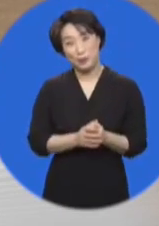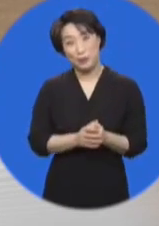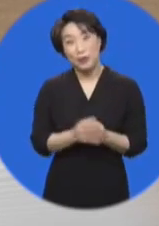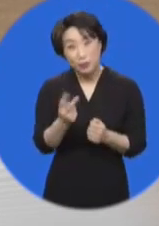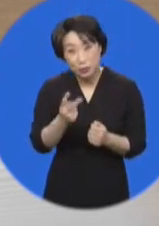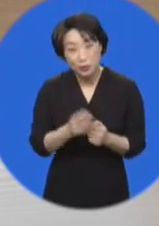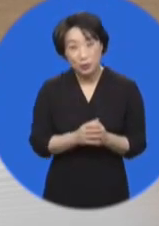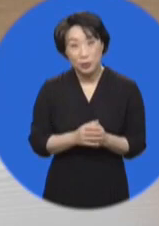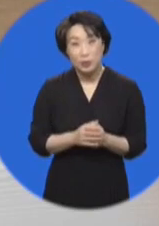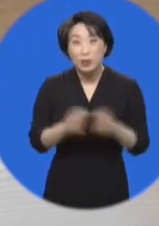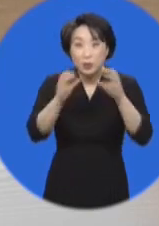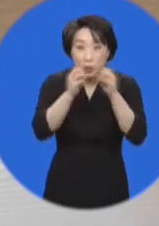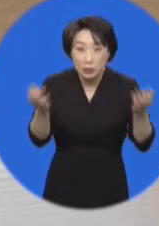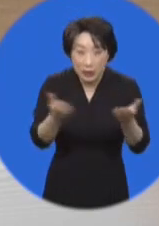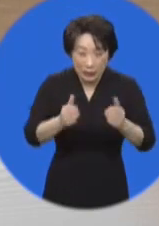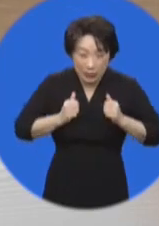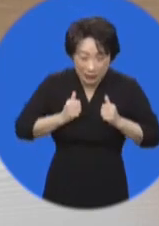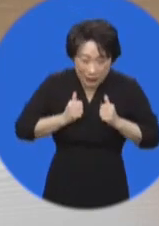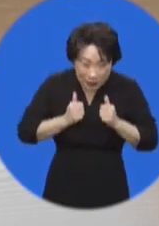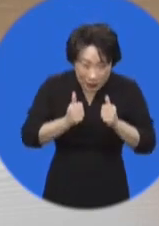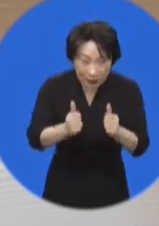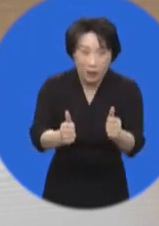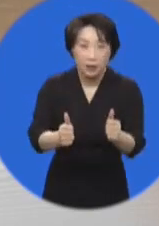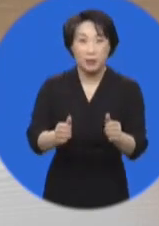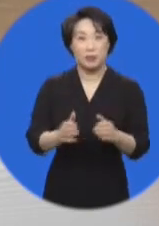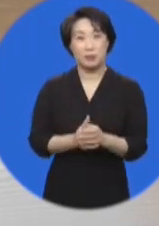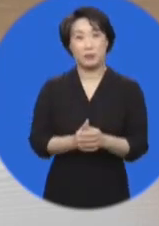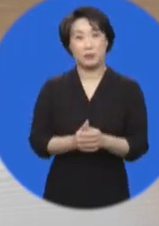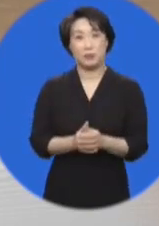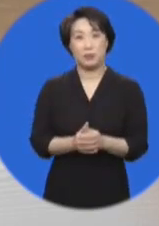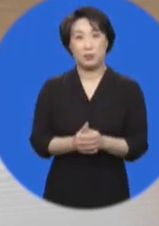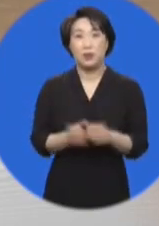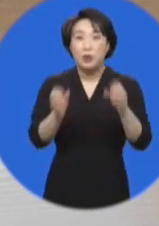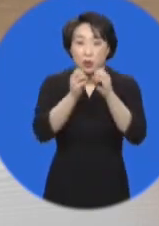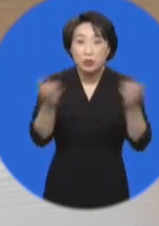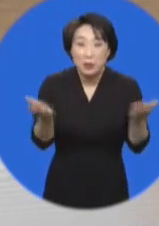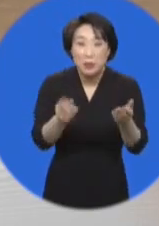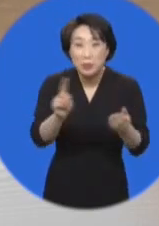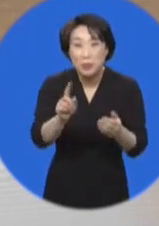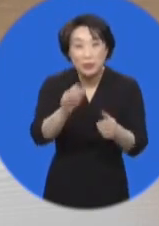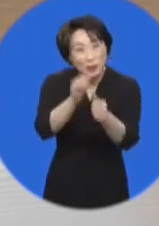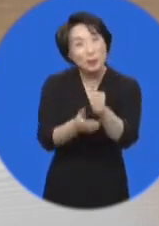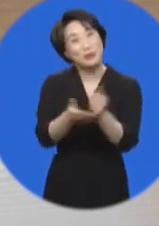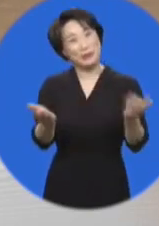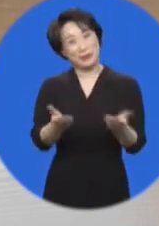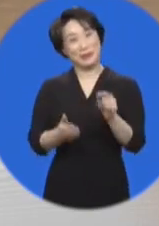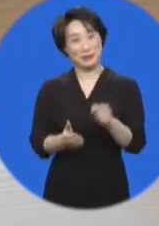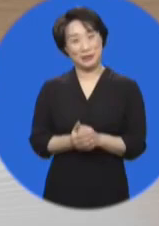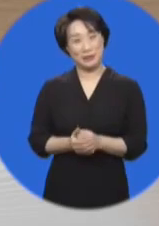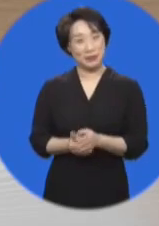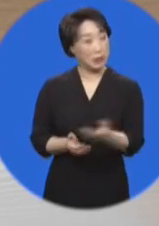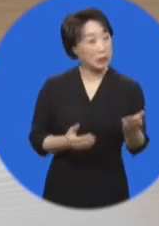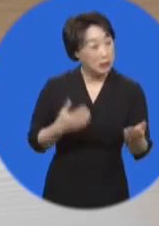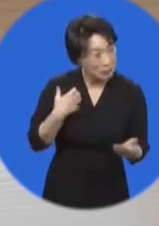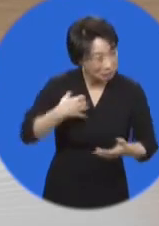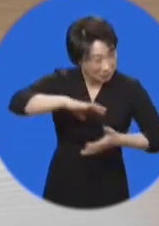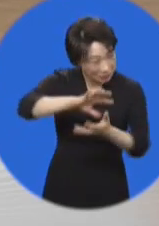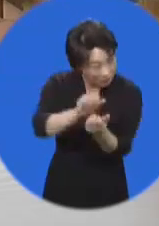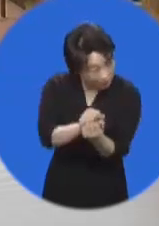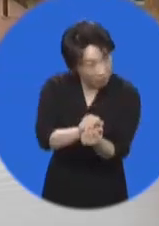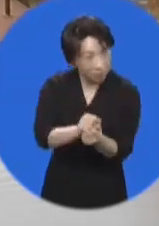응? 전도인의 일을 하며 전도인이면 섬기는 일이야. 네 직무를